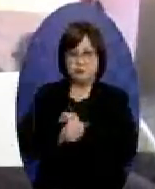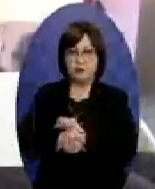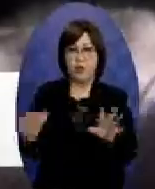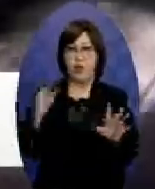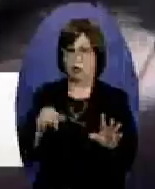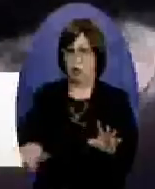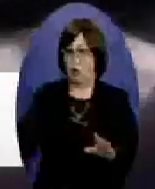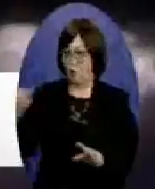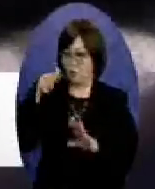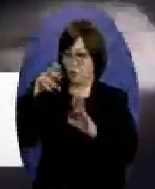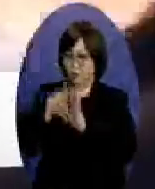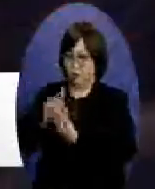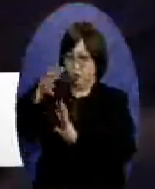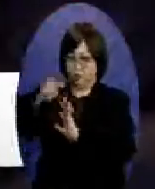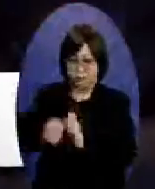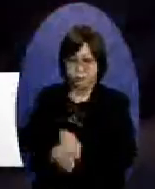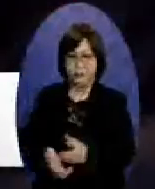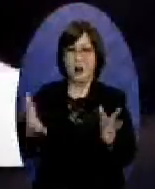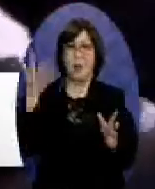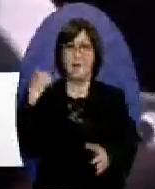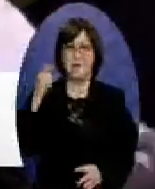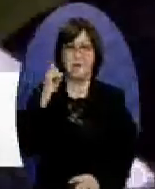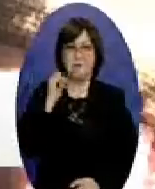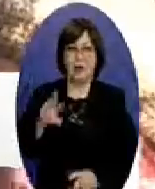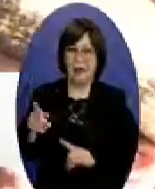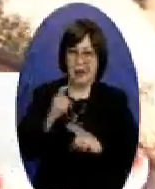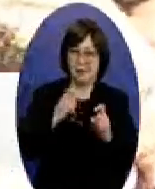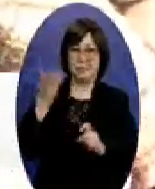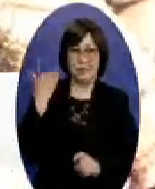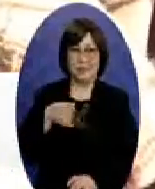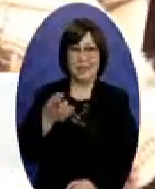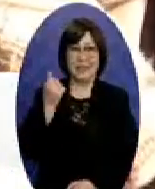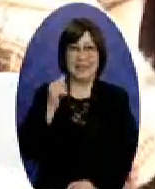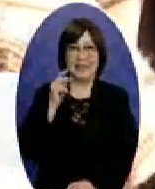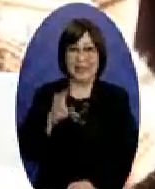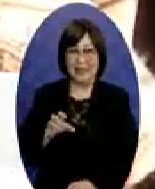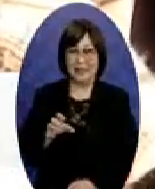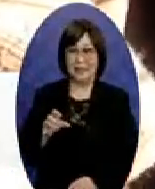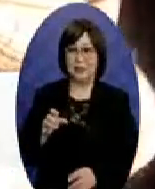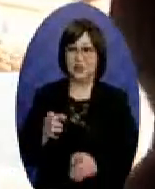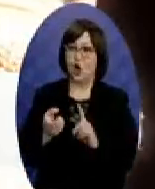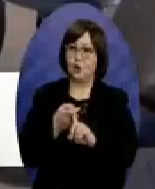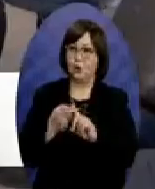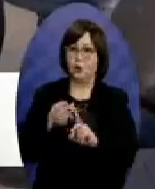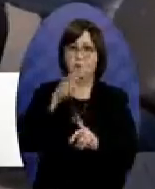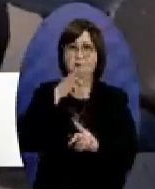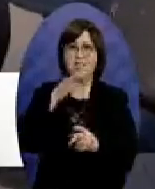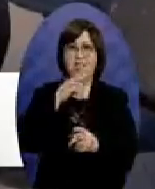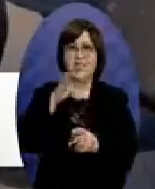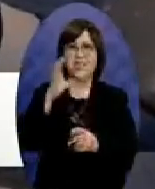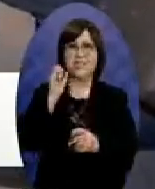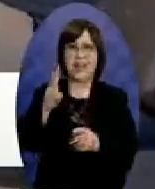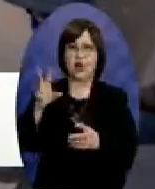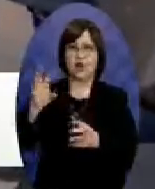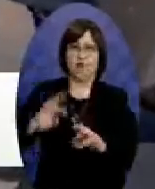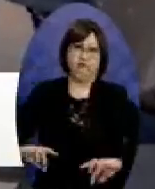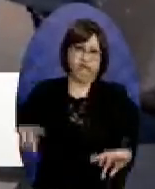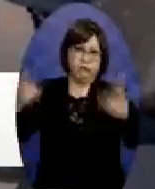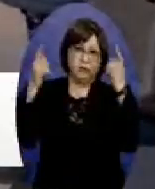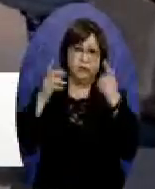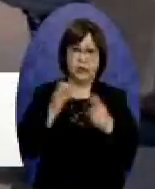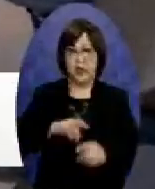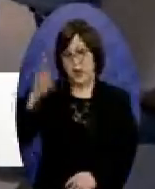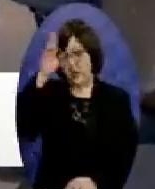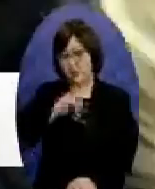санхүүжиж байгаа. Тиймээс банкуудтай харьцаж байсан зарим данс олголтын файл өөрчлөгдсөн. За мөн шинэ оны эхний сар учраас сангийн яамнаас